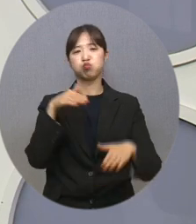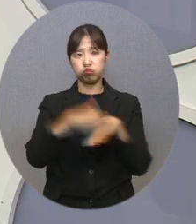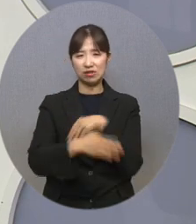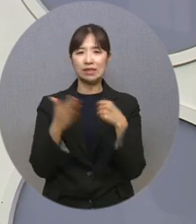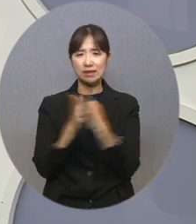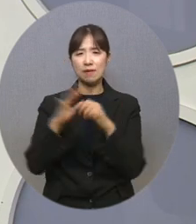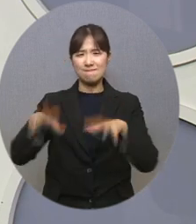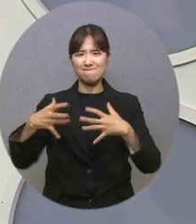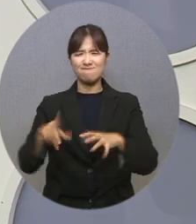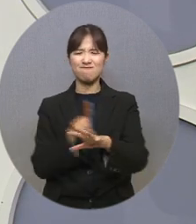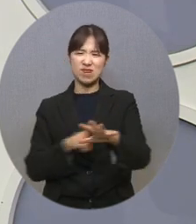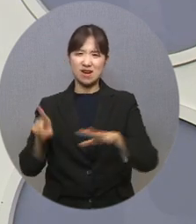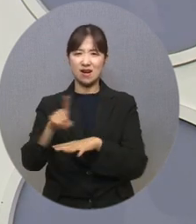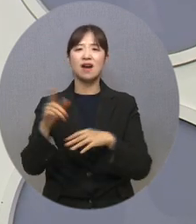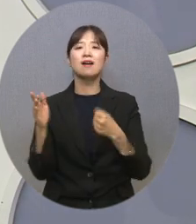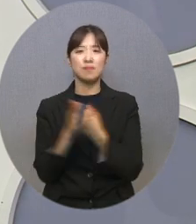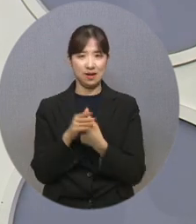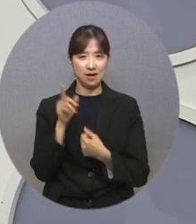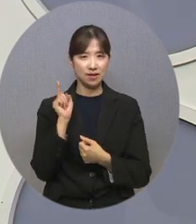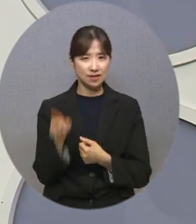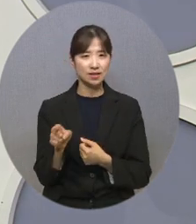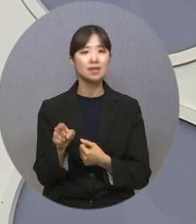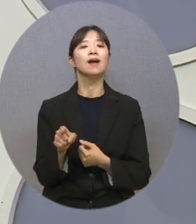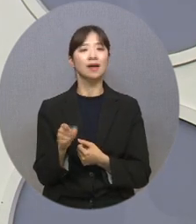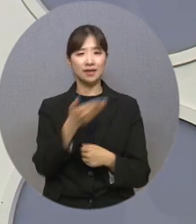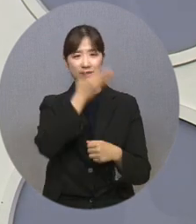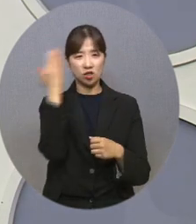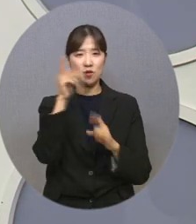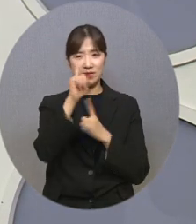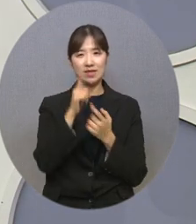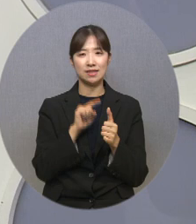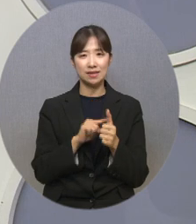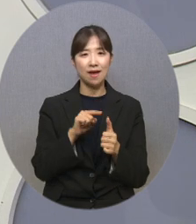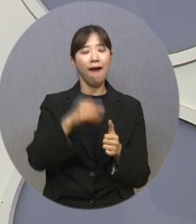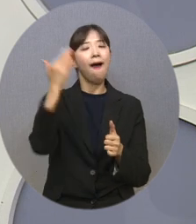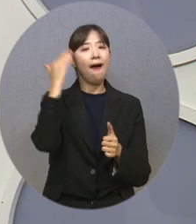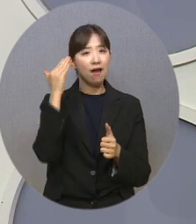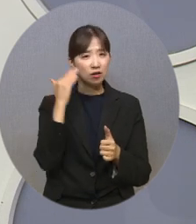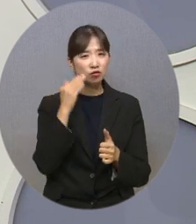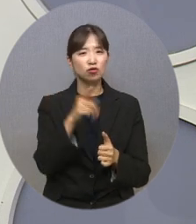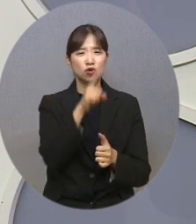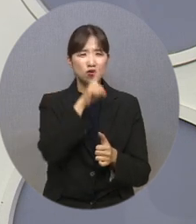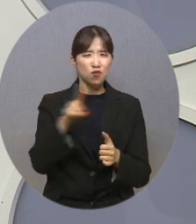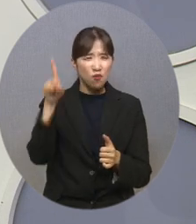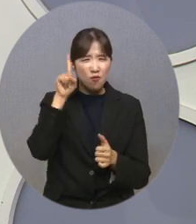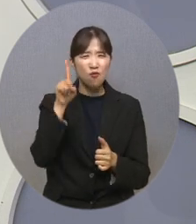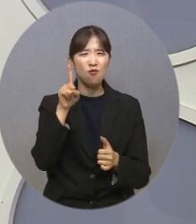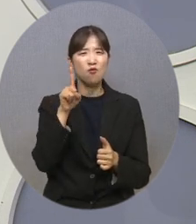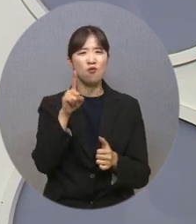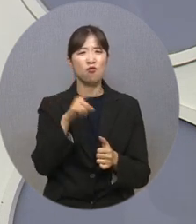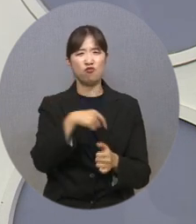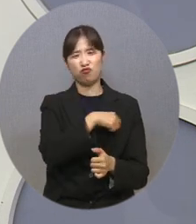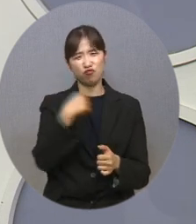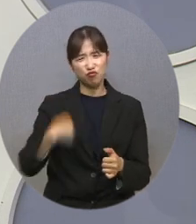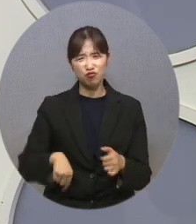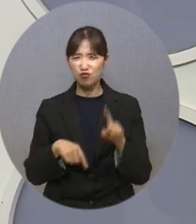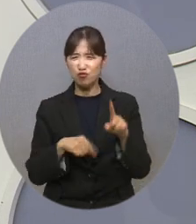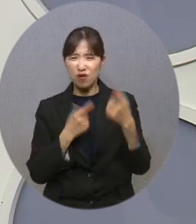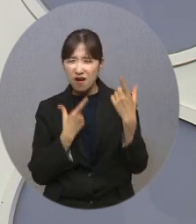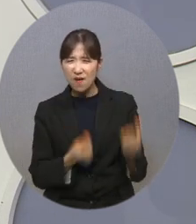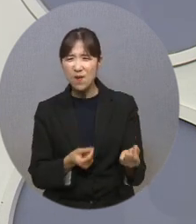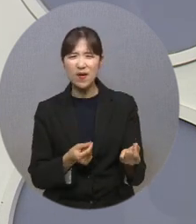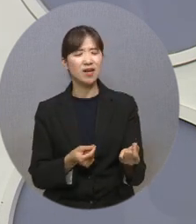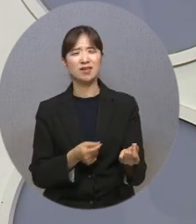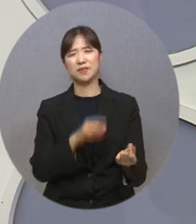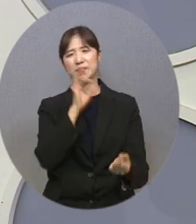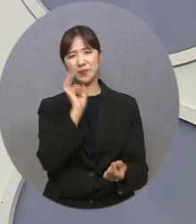그래서 정문 이승만이 그걸 본 겁니다. 우리나라도 소련이나 중국이나